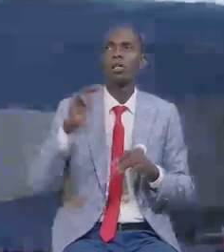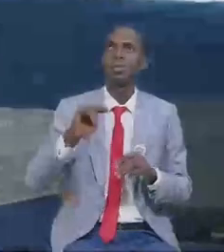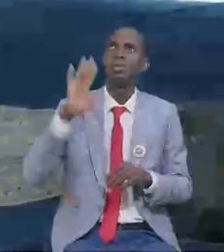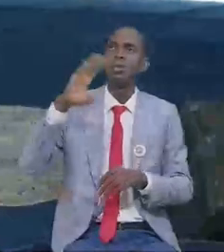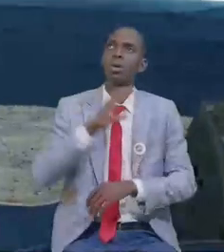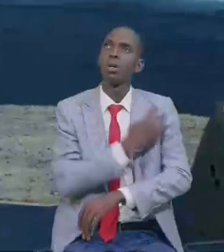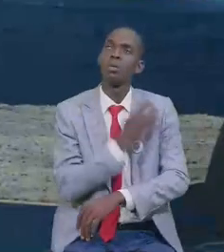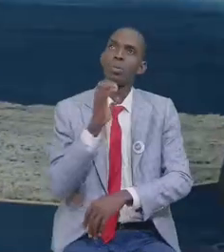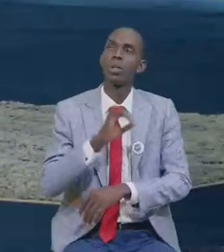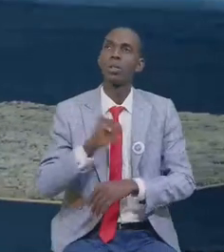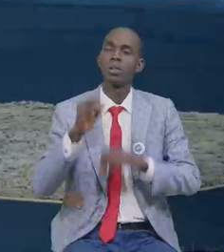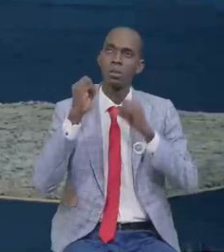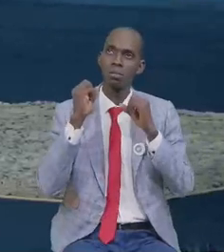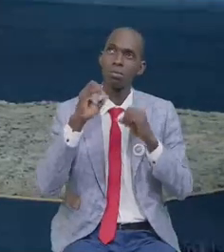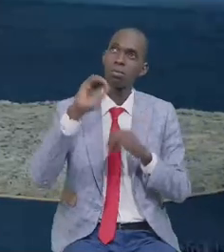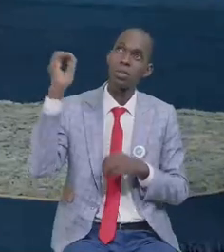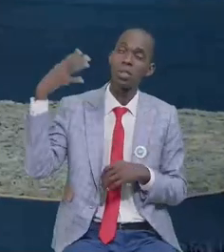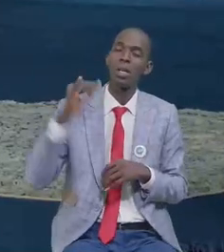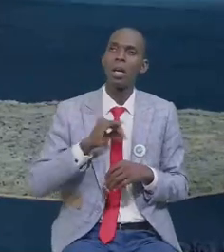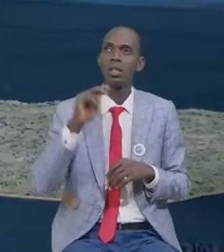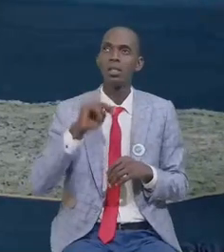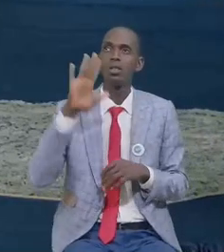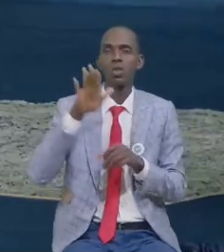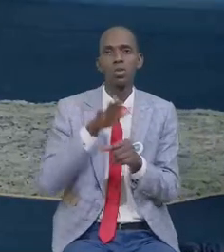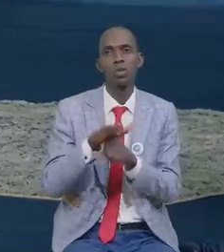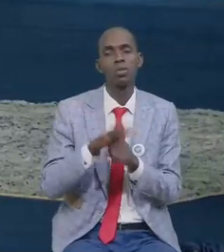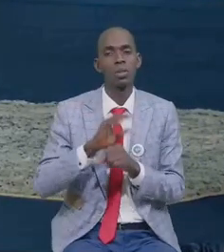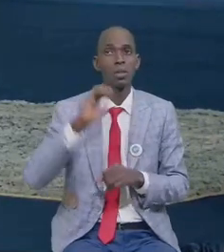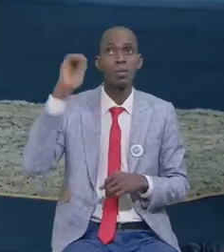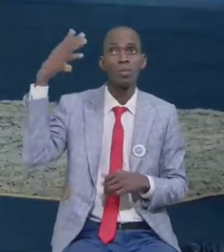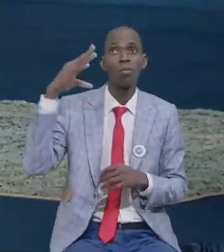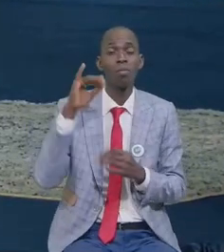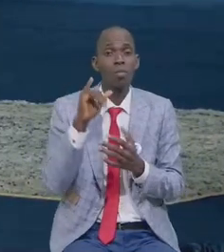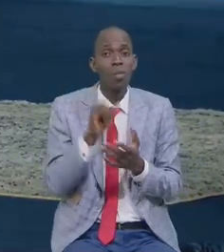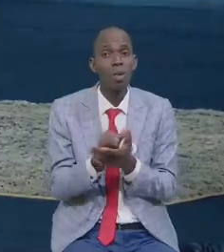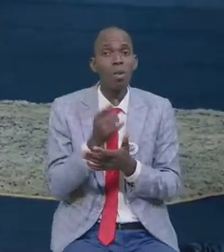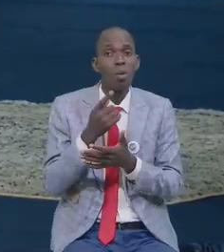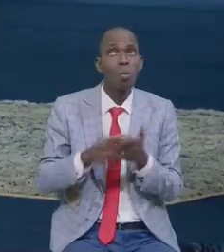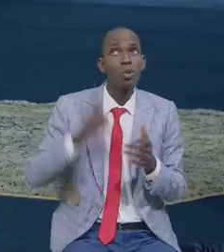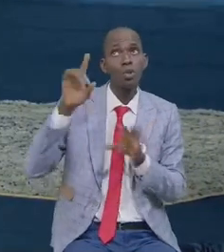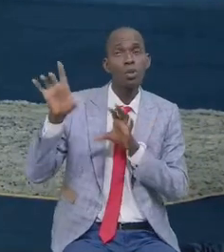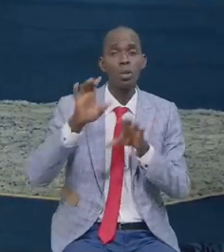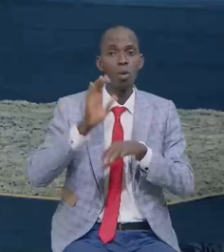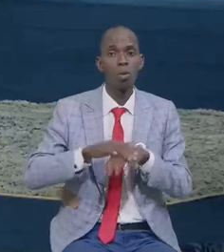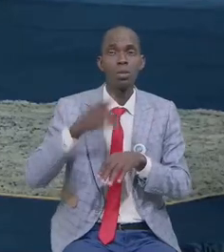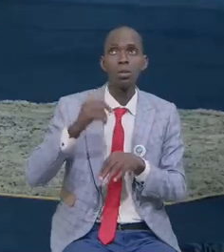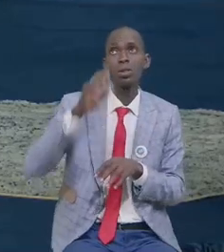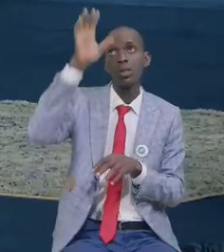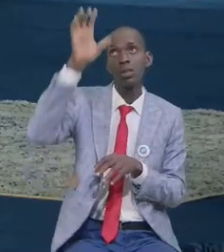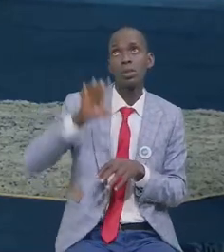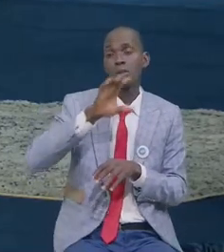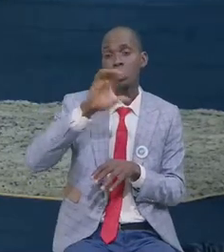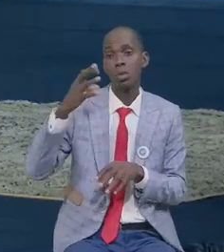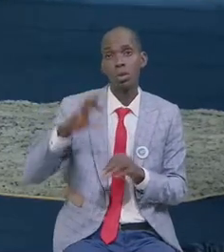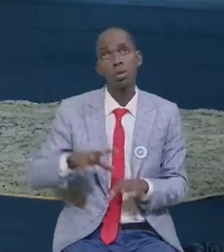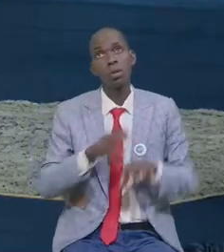de ta grâce suffisante, afin que ce que tu as fait sur la croix du calvaire soit